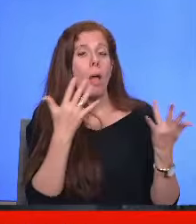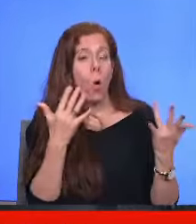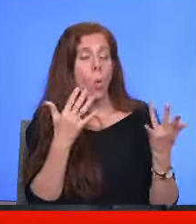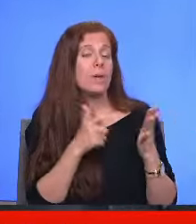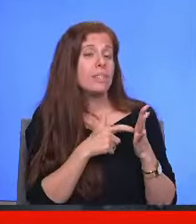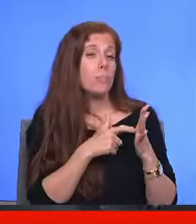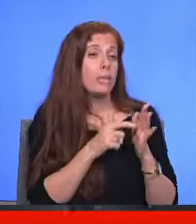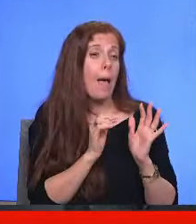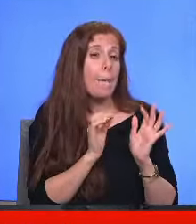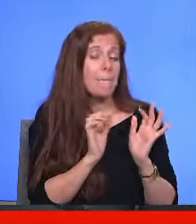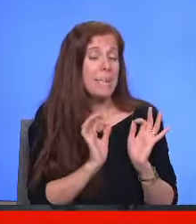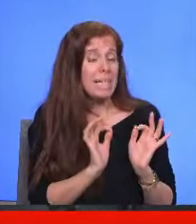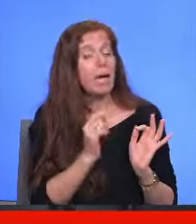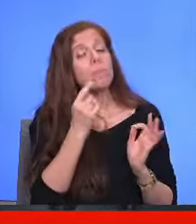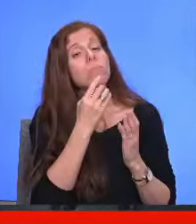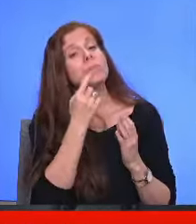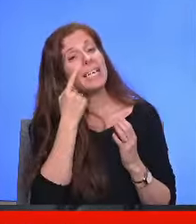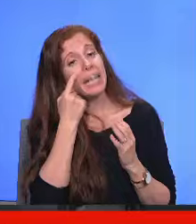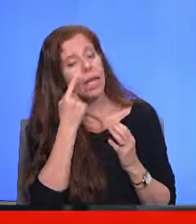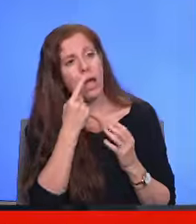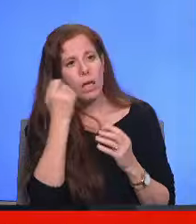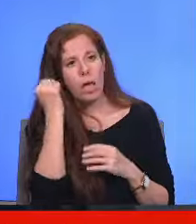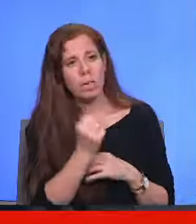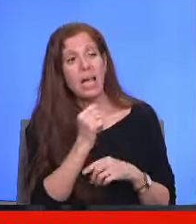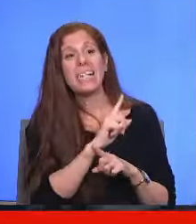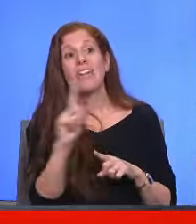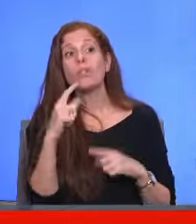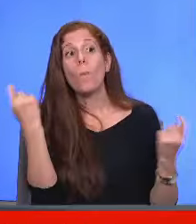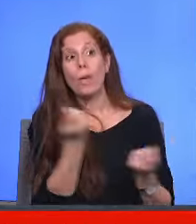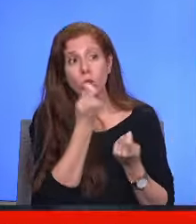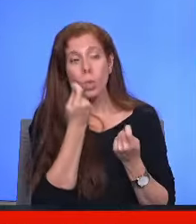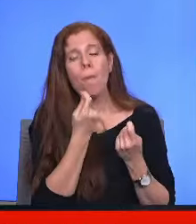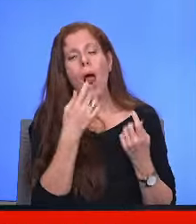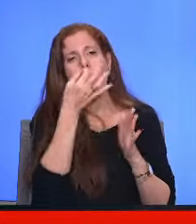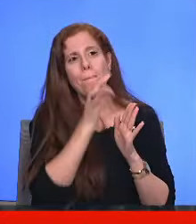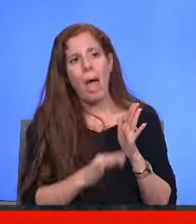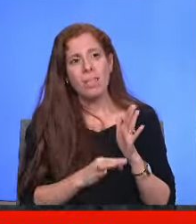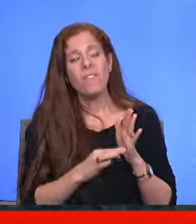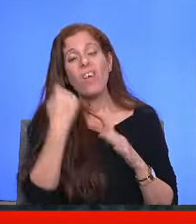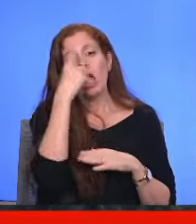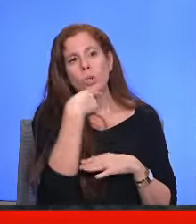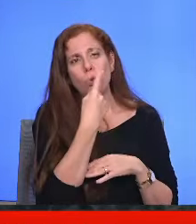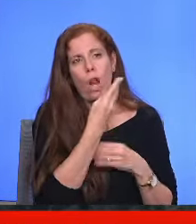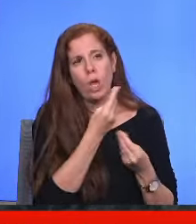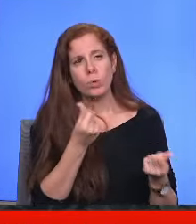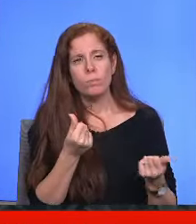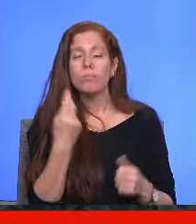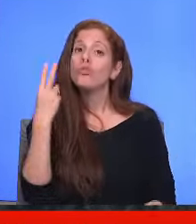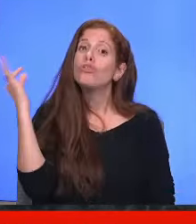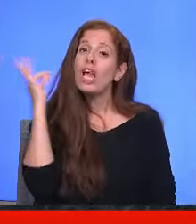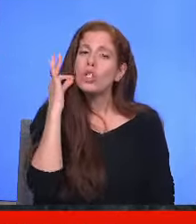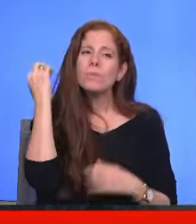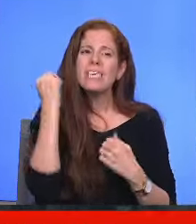והתבסס חשד שמדובר ברצח. צו איסור פרסום הוצא על פרטי החקירה ועל זהות החשודים. שתי נשים נרצחו